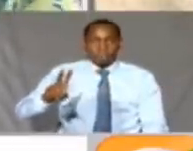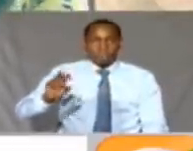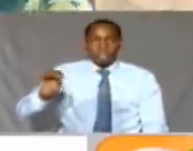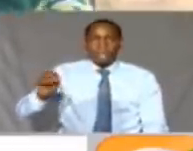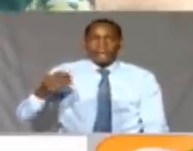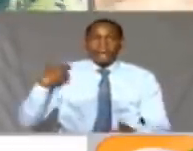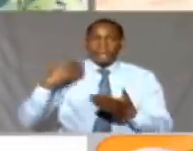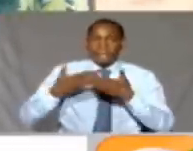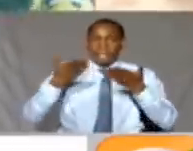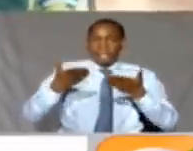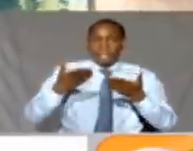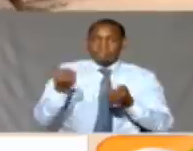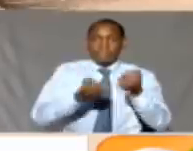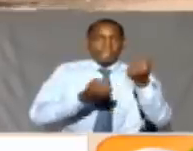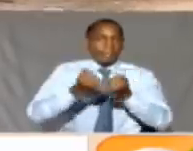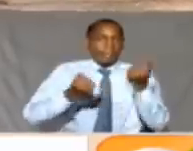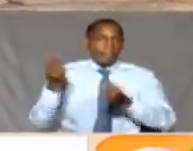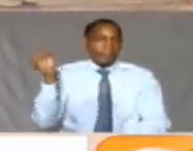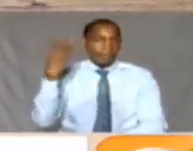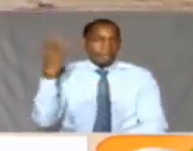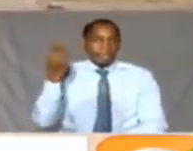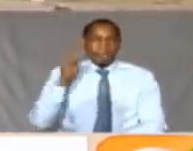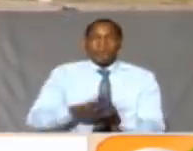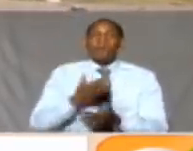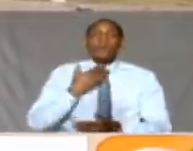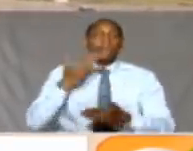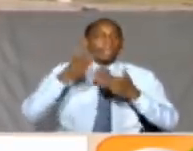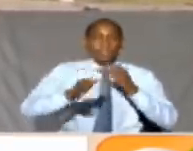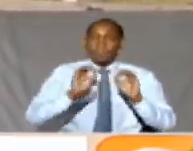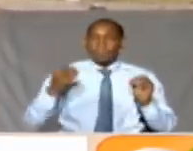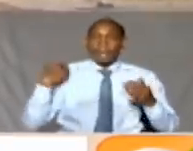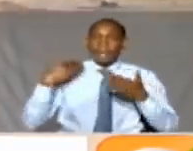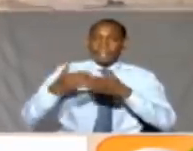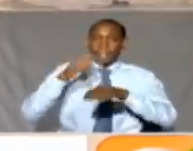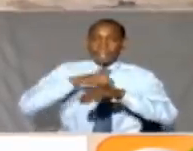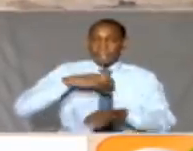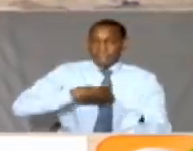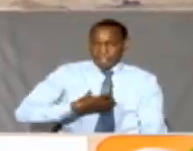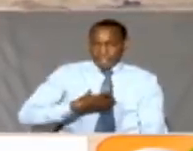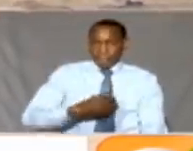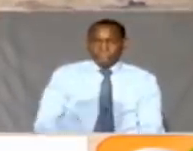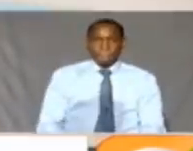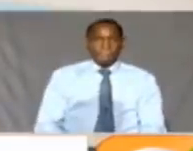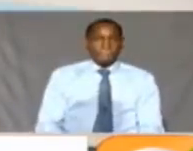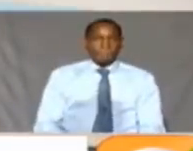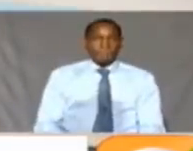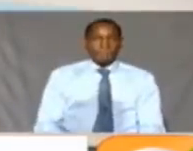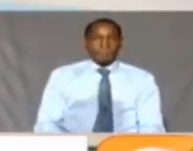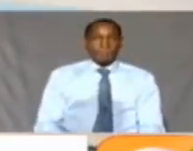mpaka sasa hivi naendesha ambulance na sina dalili ya kuacha mpaka ni retire.